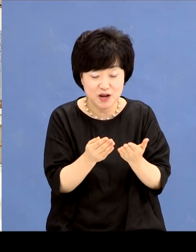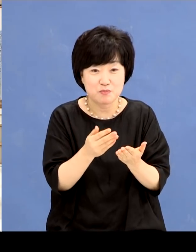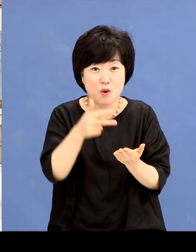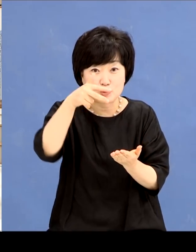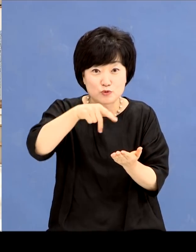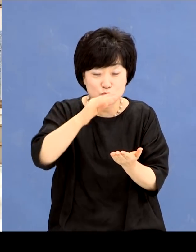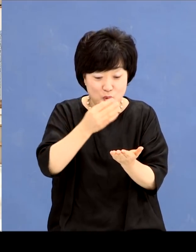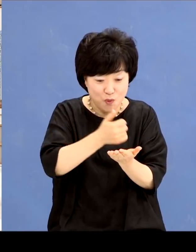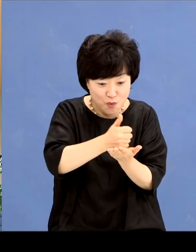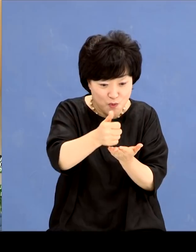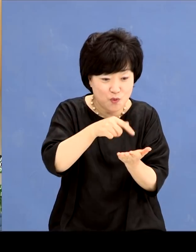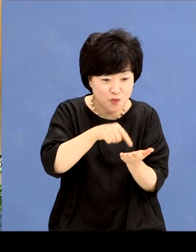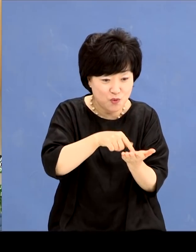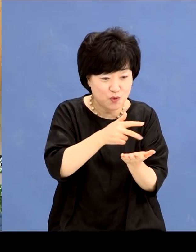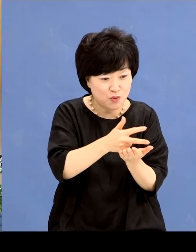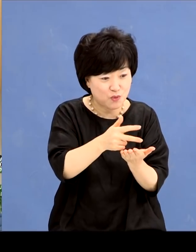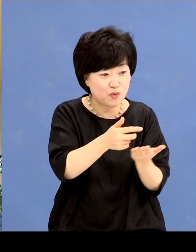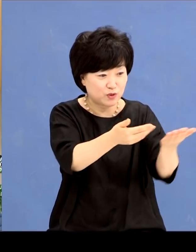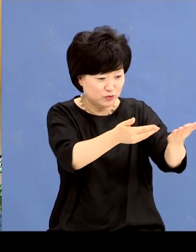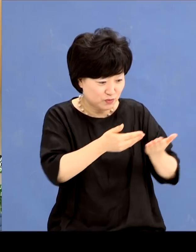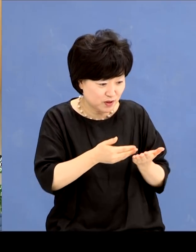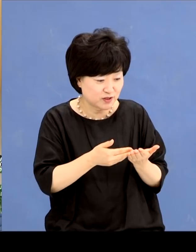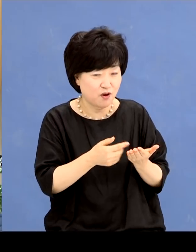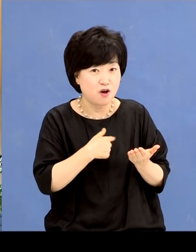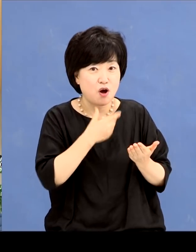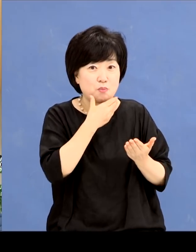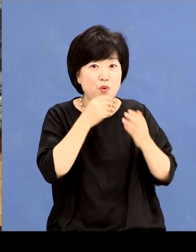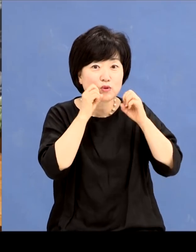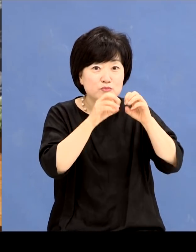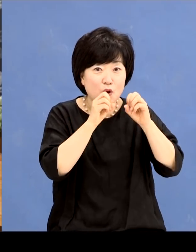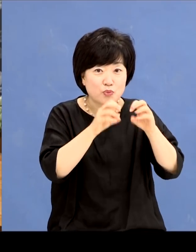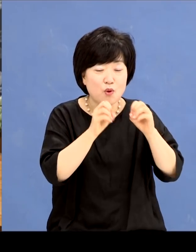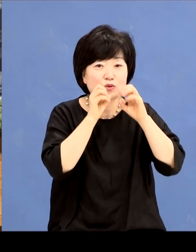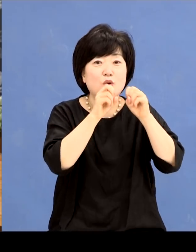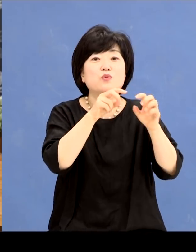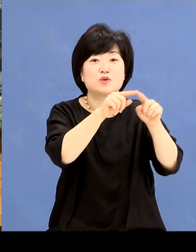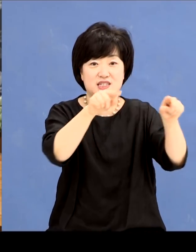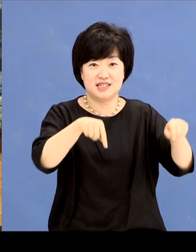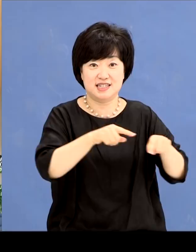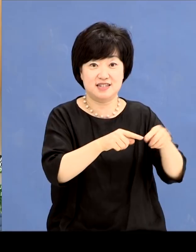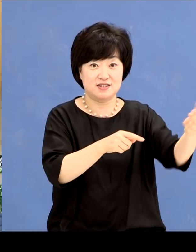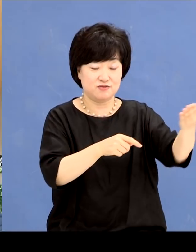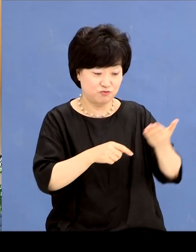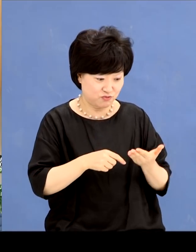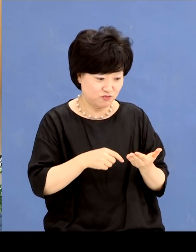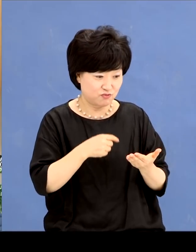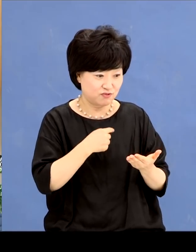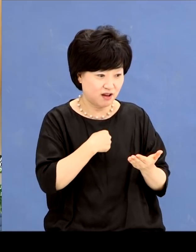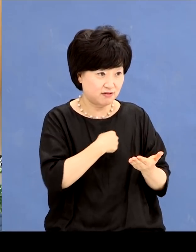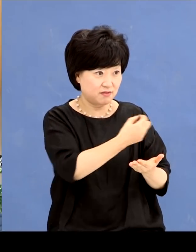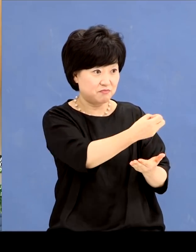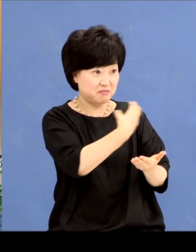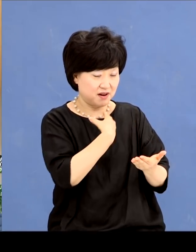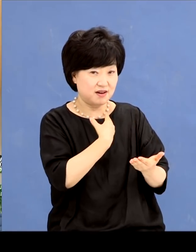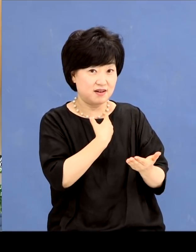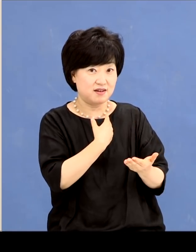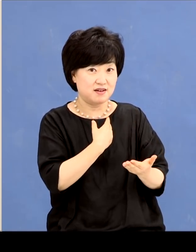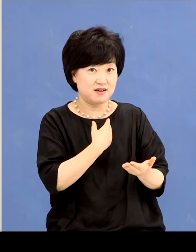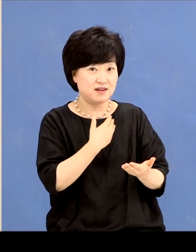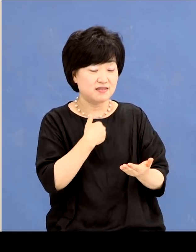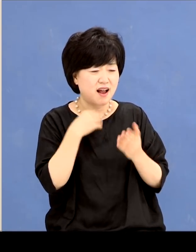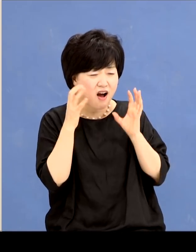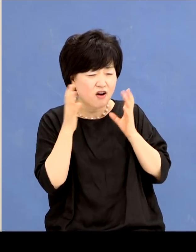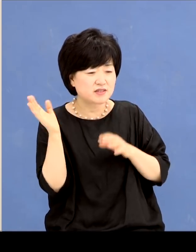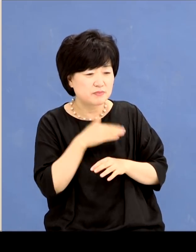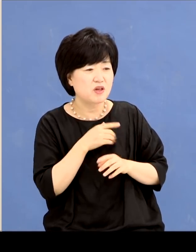예, 주보 같은 거. 예, 한 분 한 분씩 이렇게 복음을 전하고 계셨어요. 전도지를. 예. 그러면서 이제 제 차례가 온 거죠. 네.